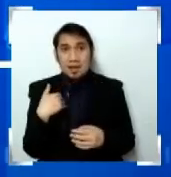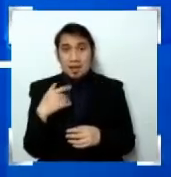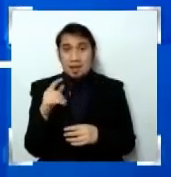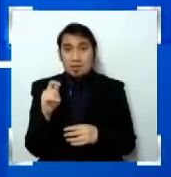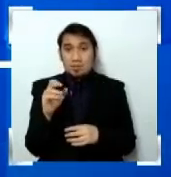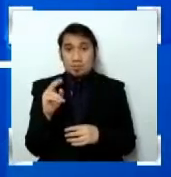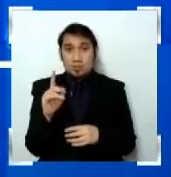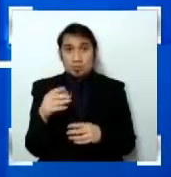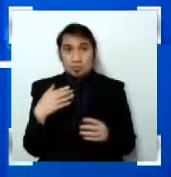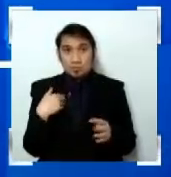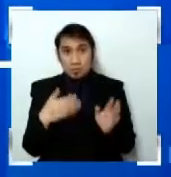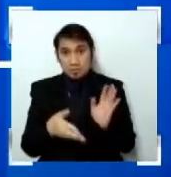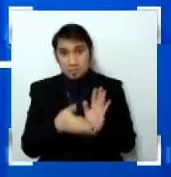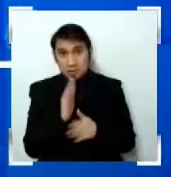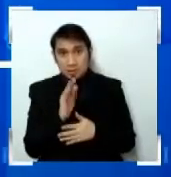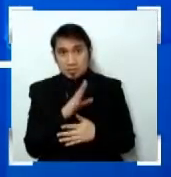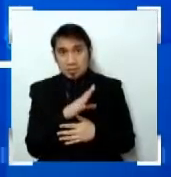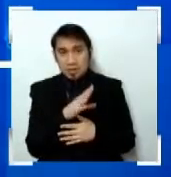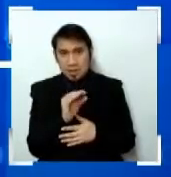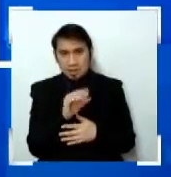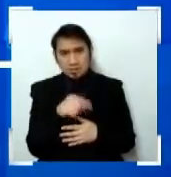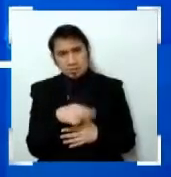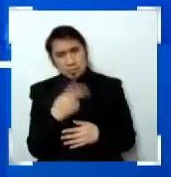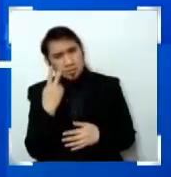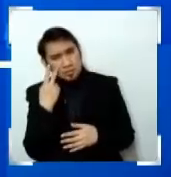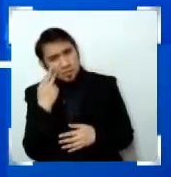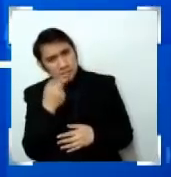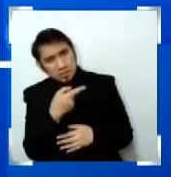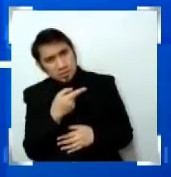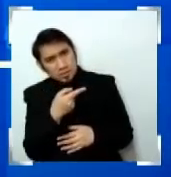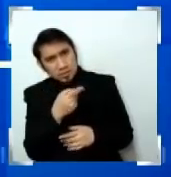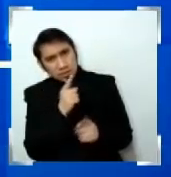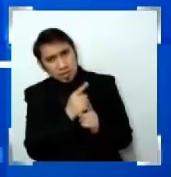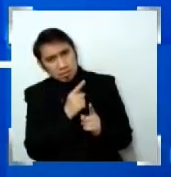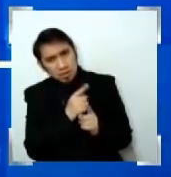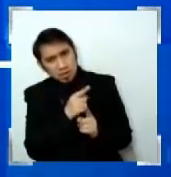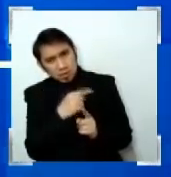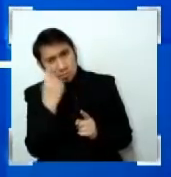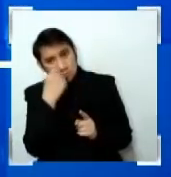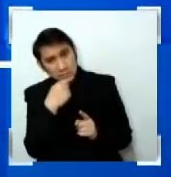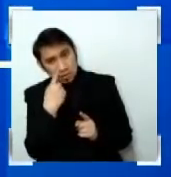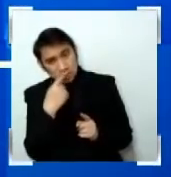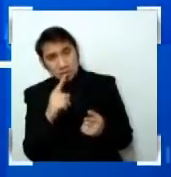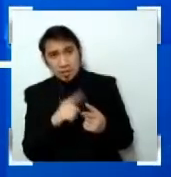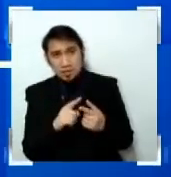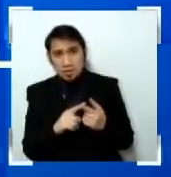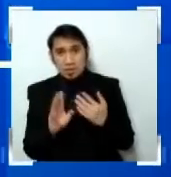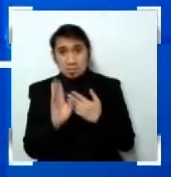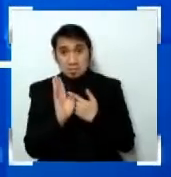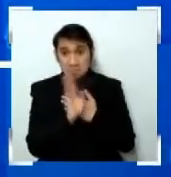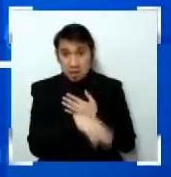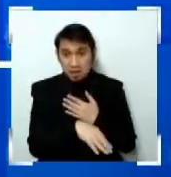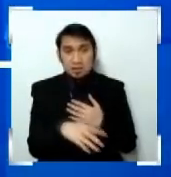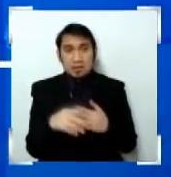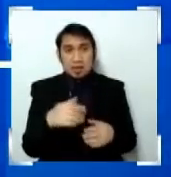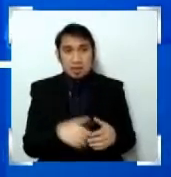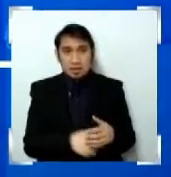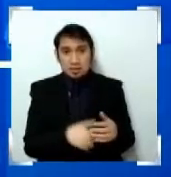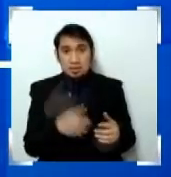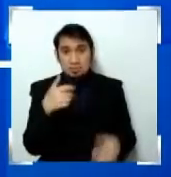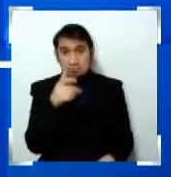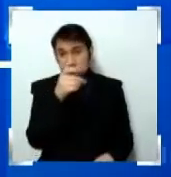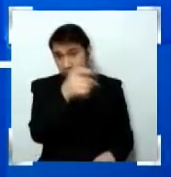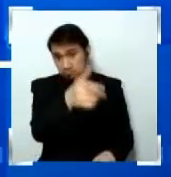target. Tila kinukumpirma kung tama ang kanyang babarilin. Pagbalik ng gunman, bumunot siya at malapit ang binaril ang